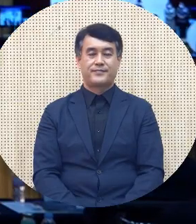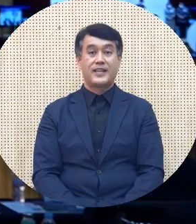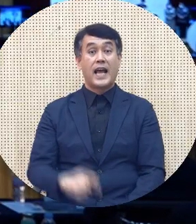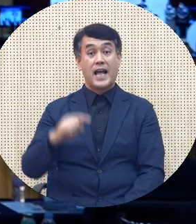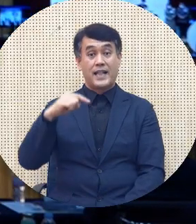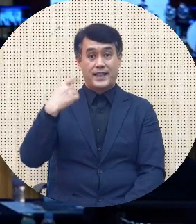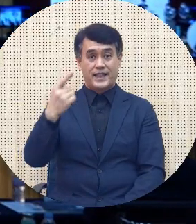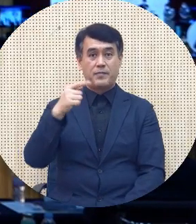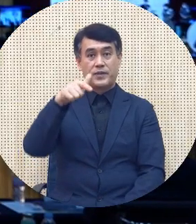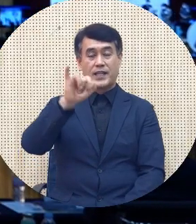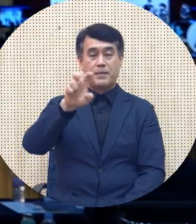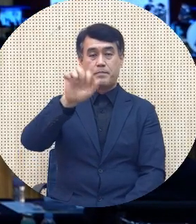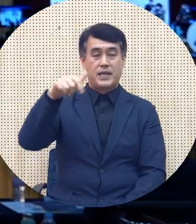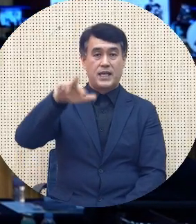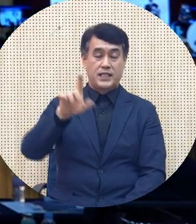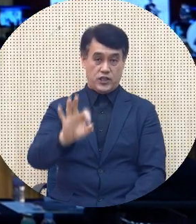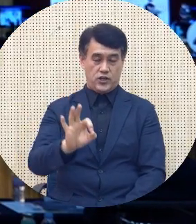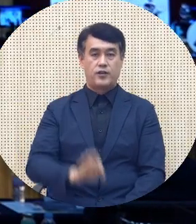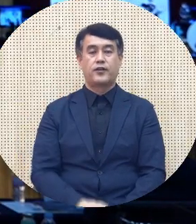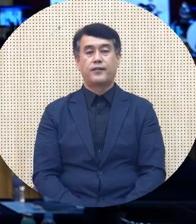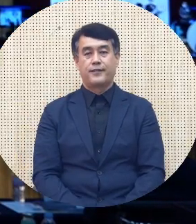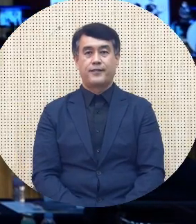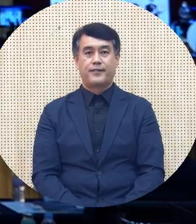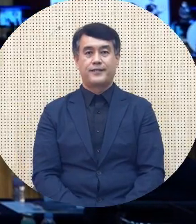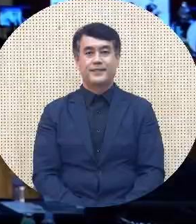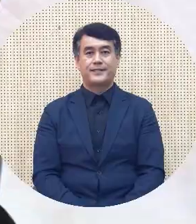다음은 김미정님 수여하도록 하겠습니다.